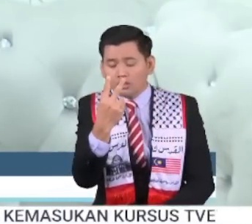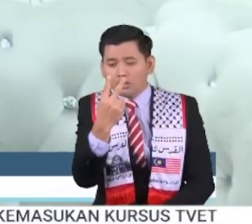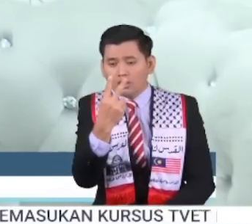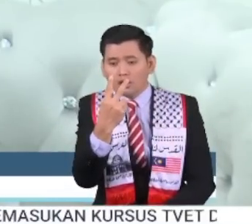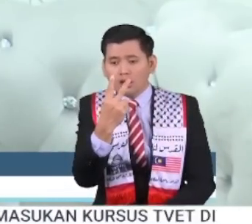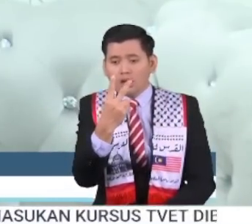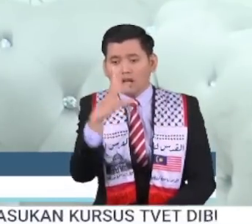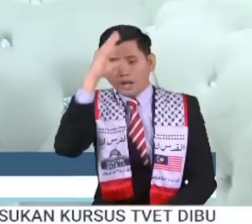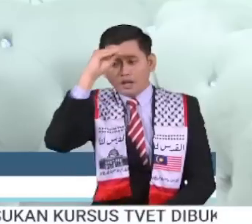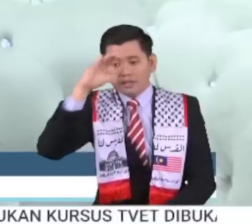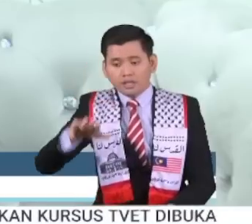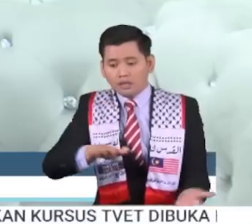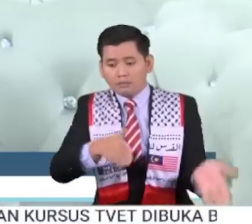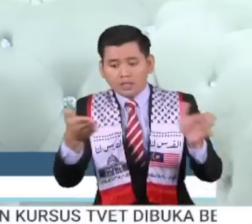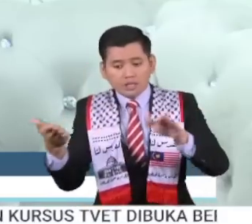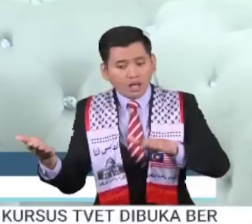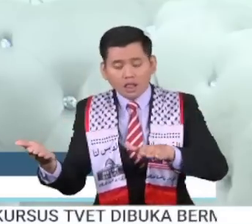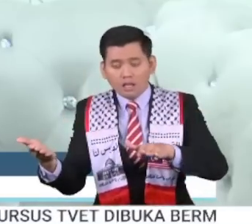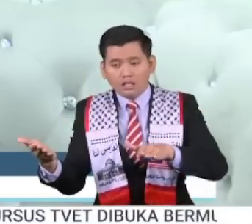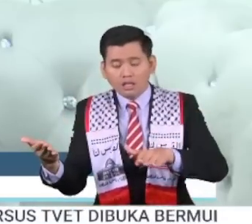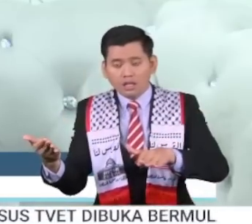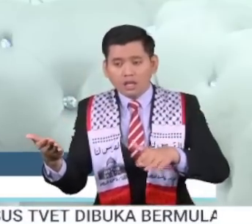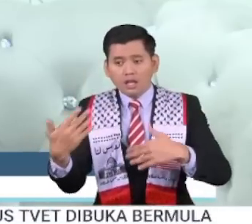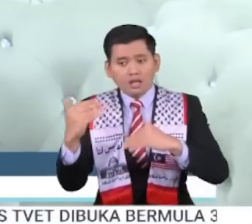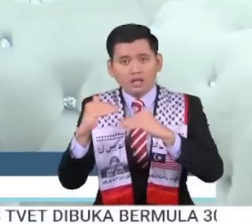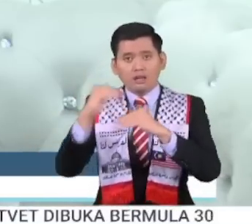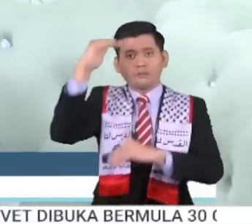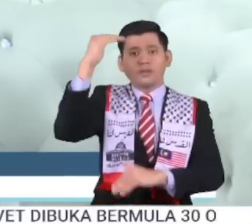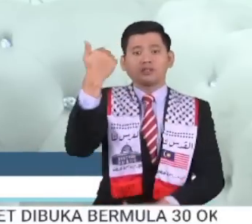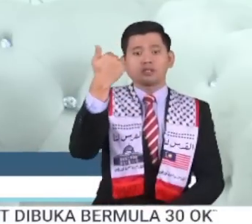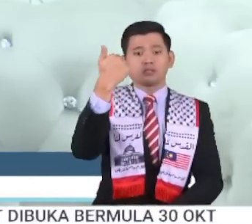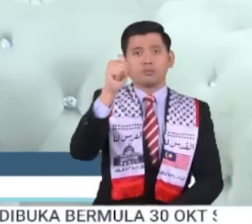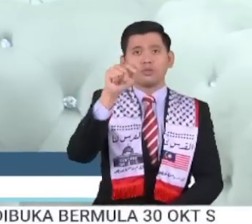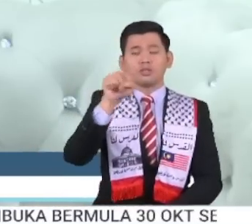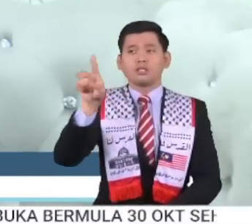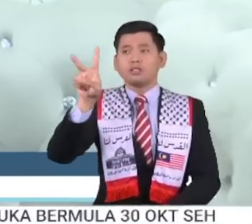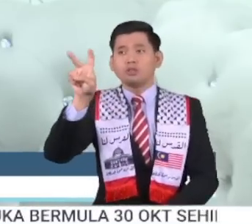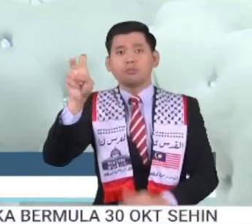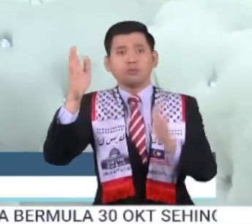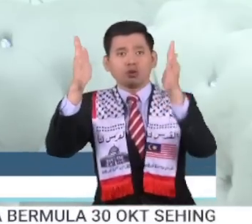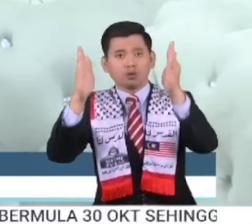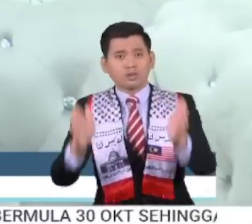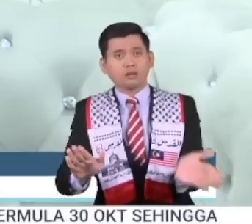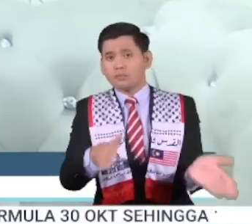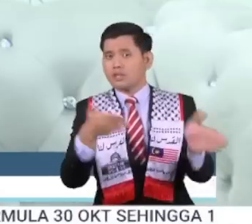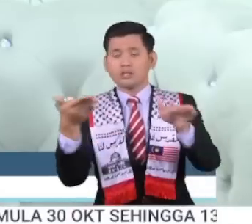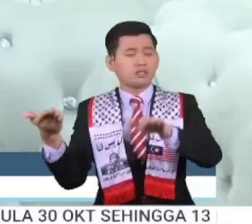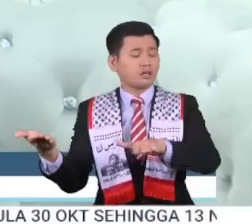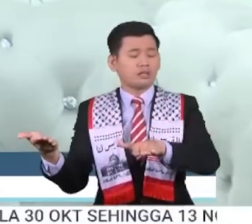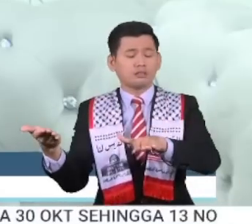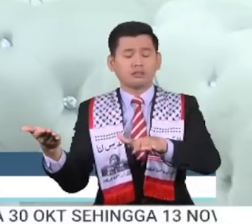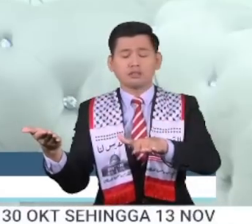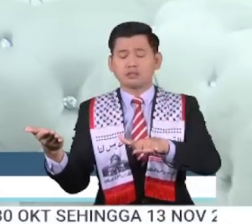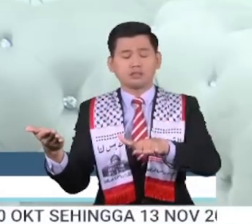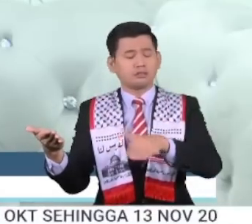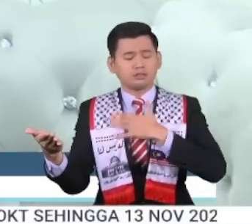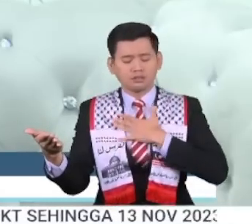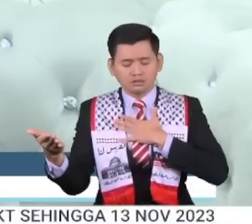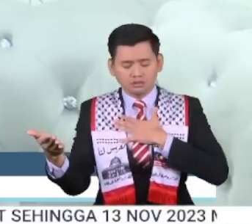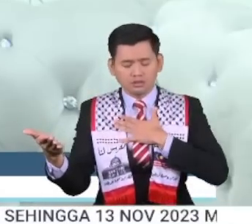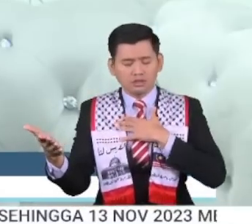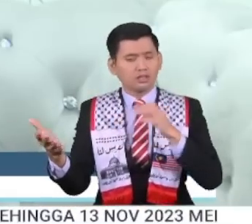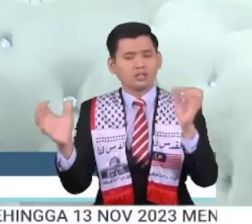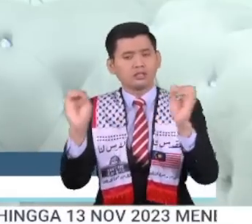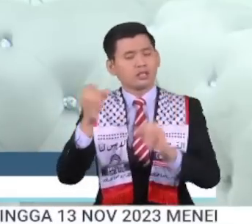tu. Depan saya lebih daripada 10 atau 20 mayat yang syahid. But subhanallah, tak ada